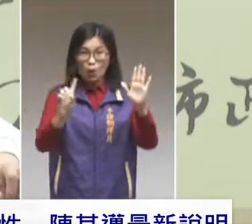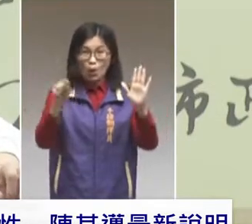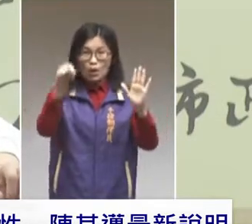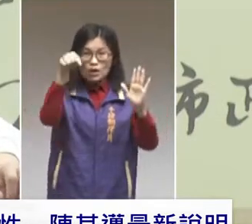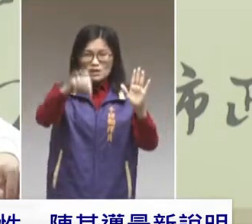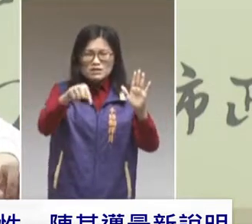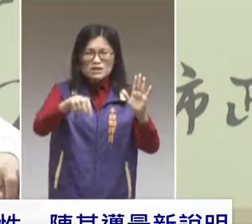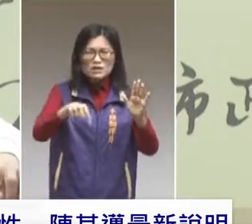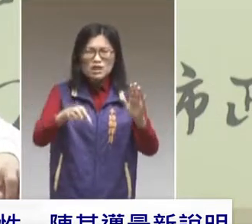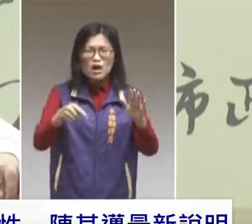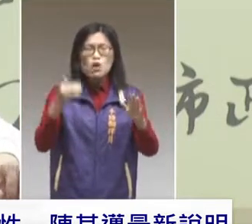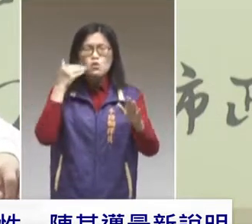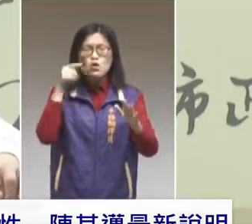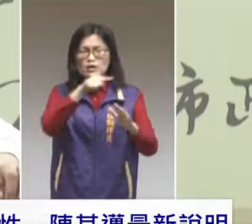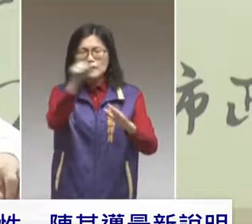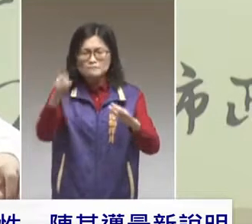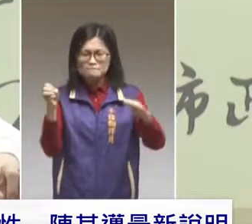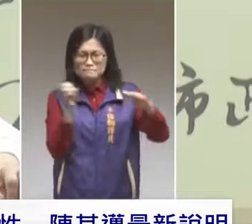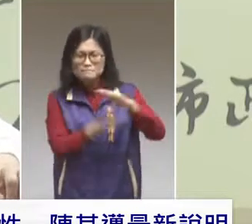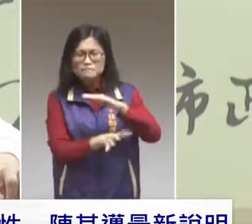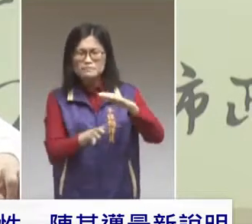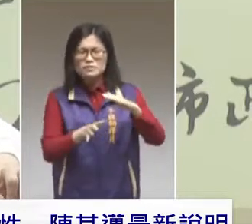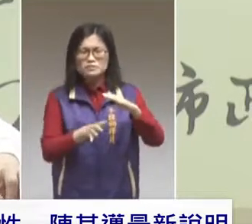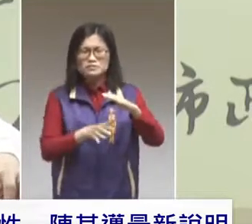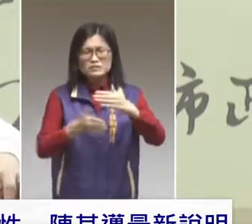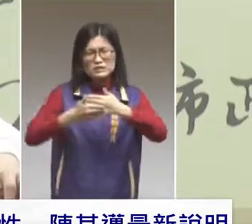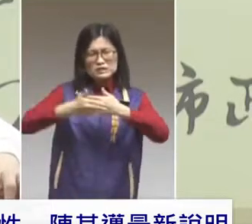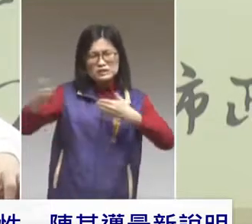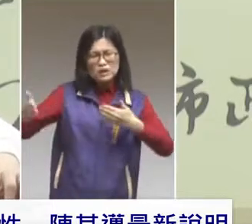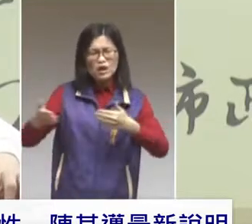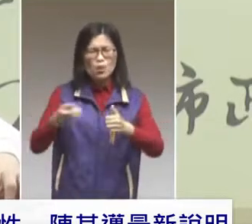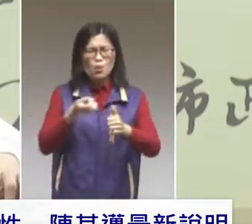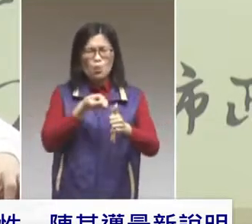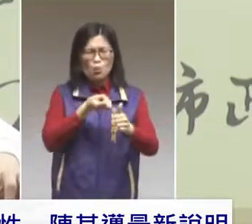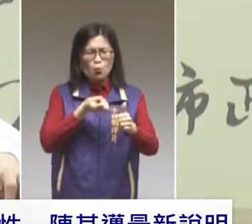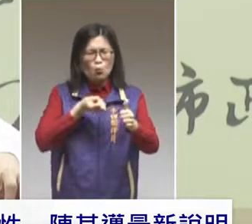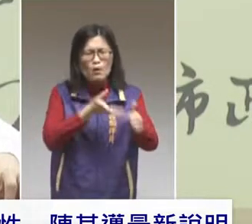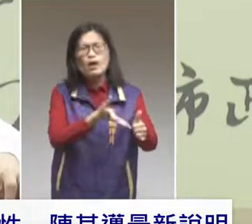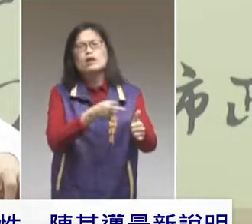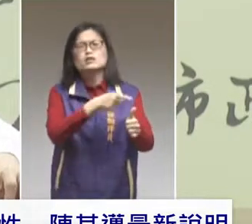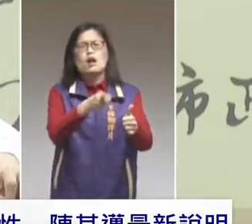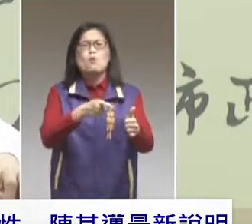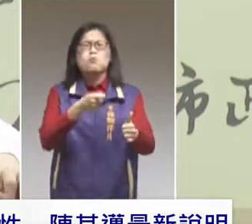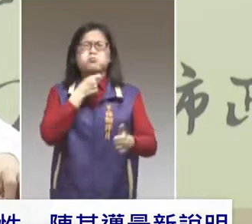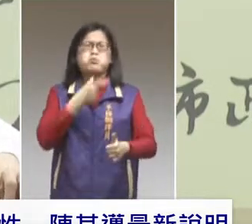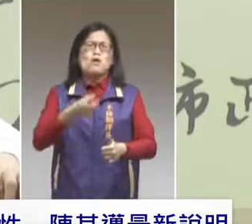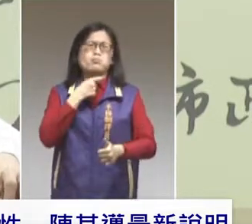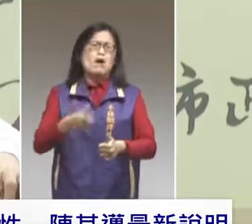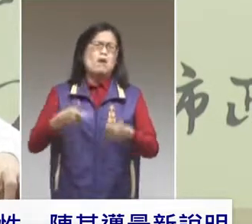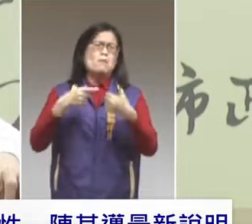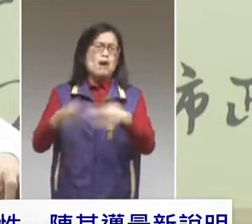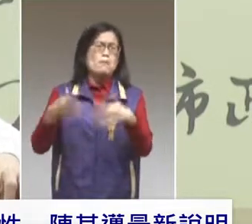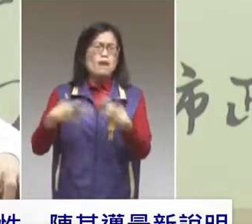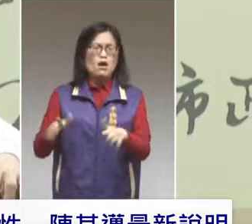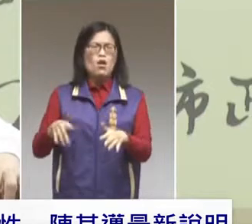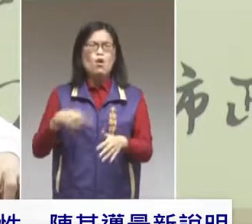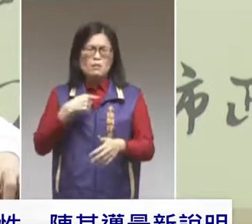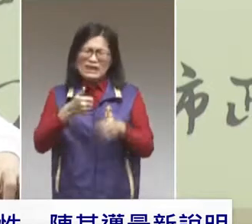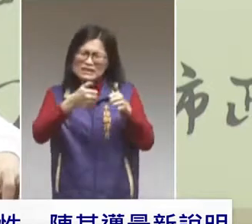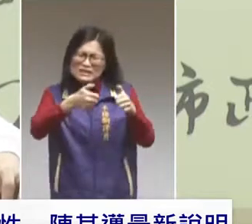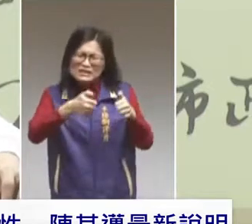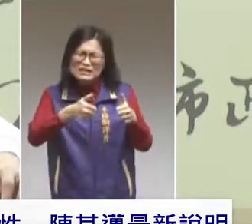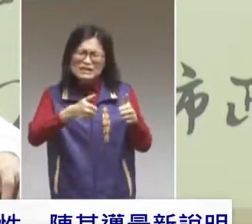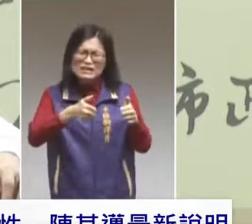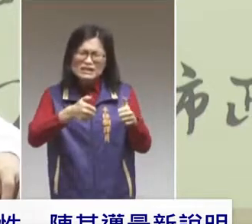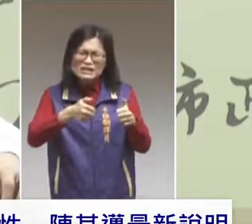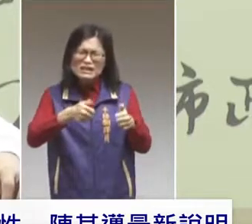家再提的，就是说，这个被框列隔离或者是染疫，这个都不是他自身愿意要这